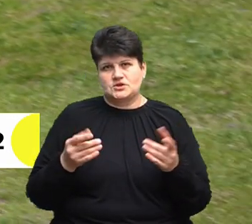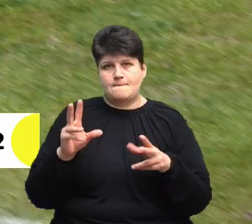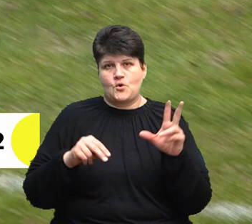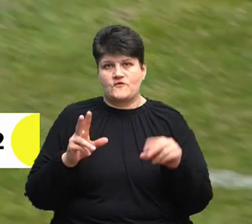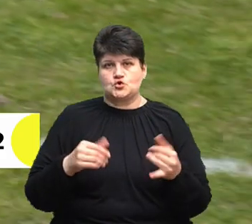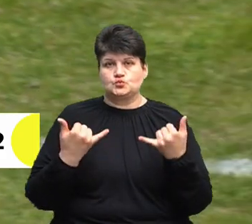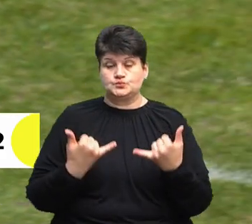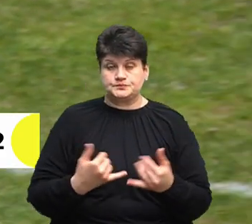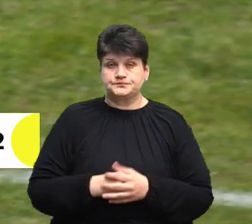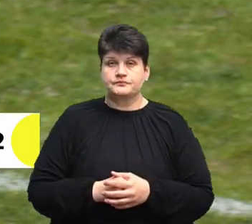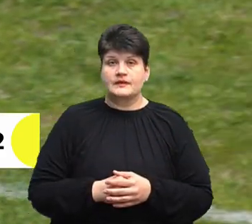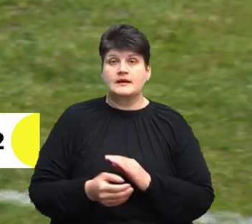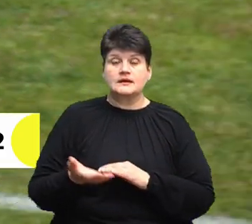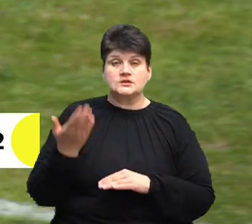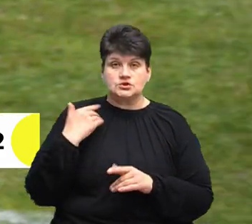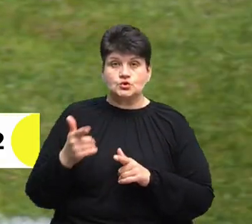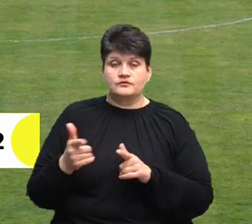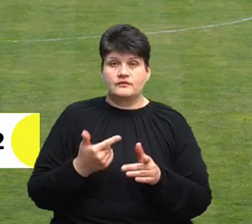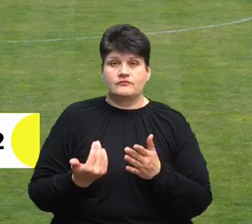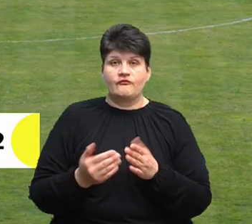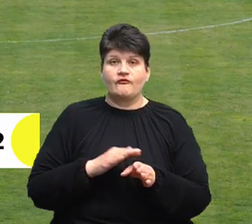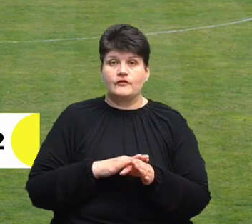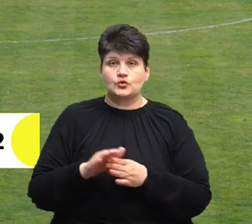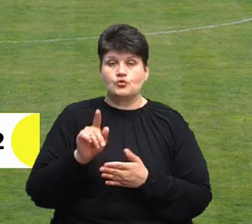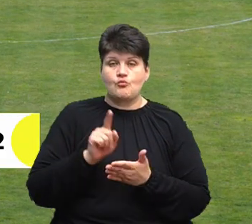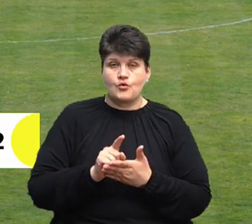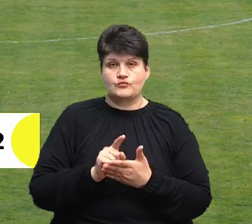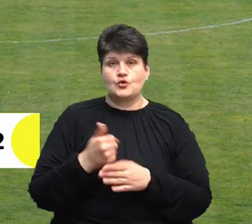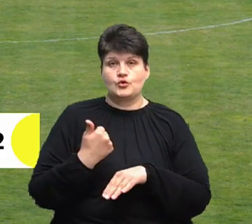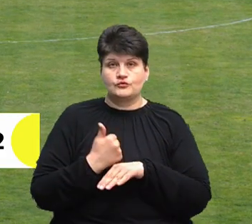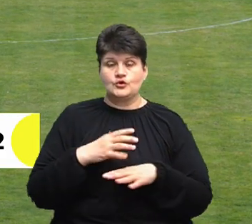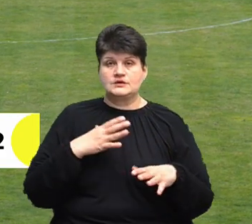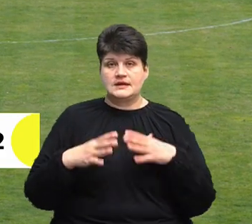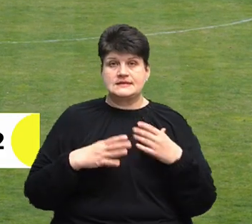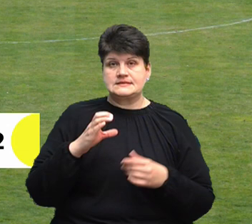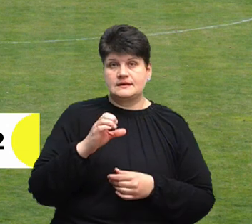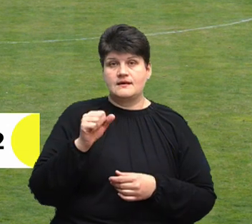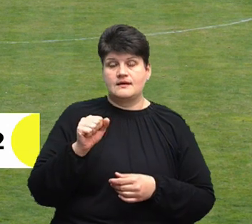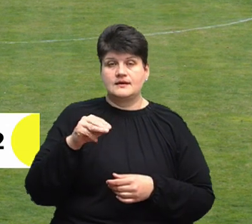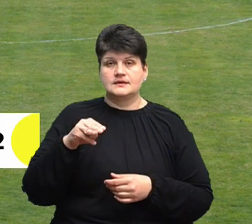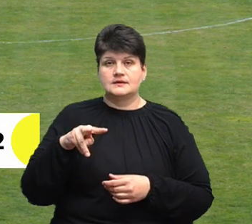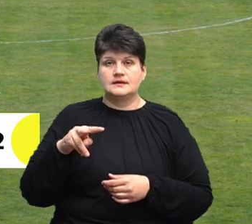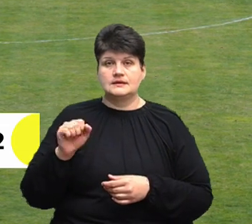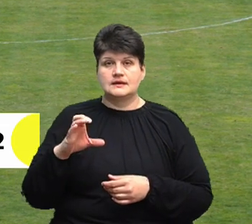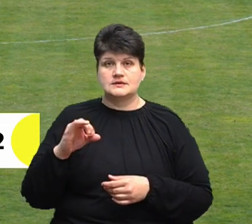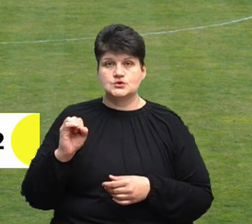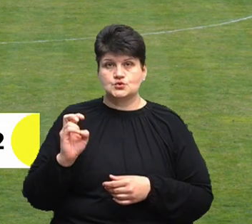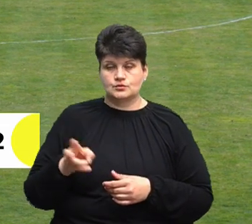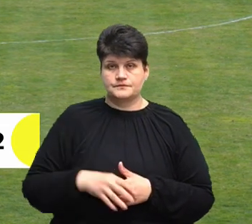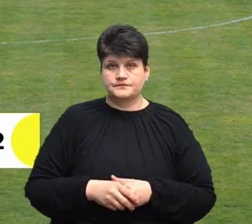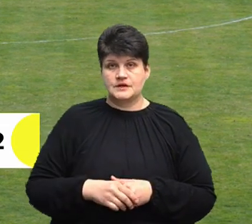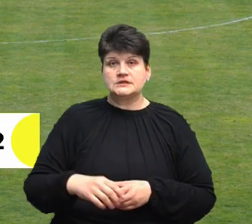тернопільську команду готував новий виконувач обов'язків головного тренера Ниви Сергій Атласюк. Цю гру прокоментував так. Шкода,